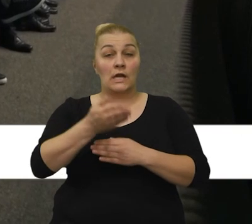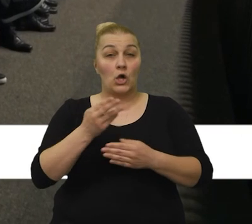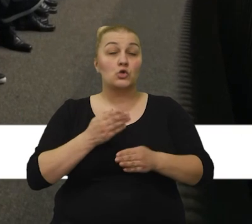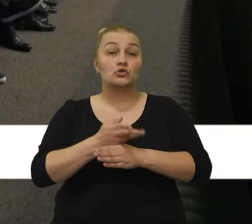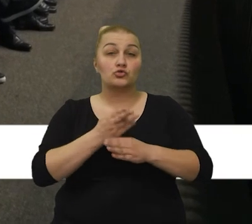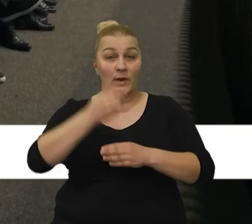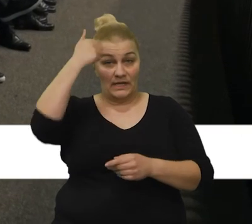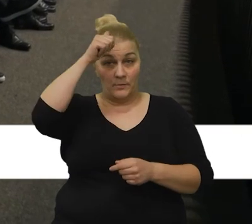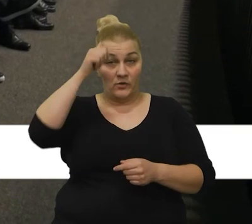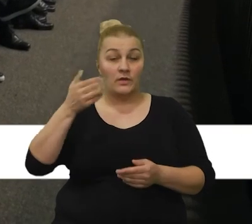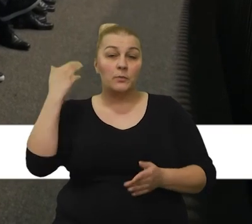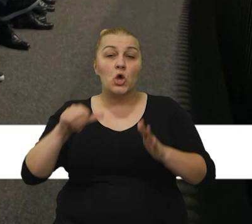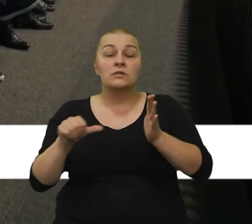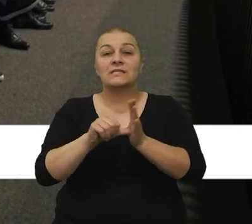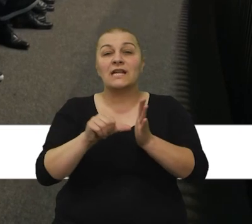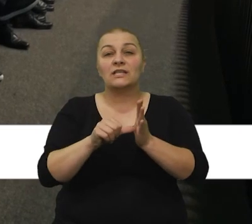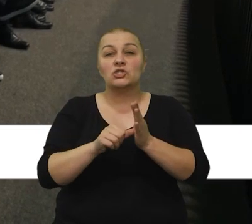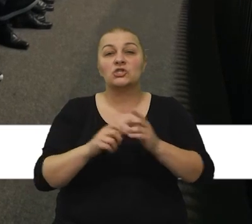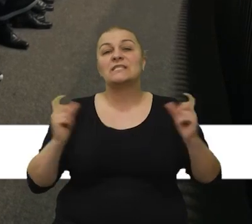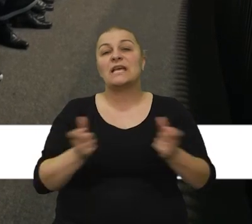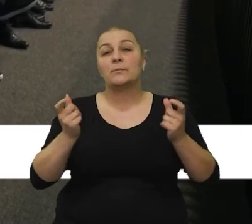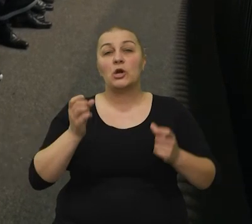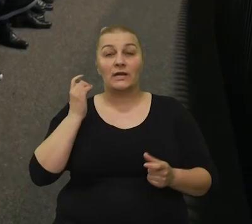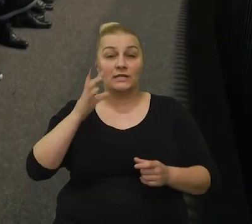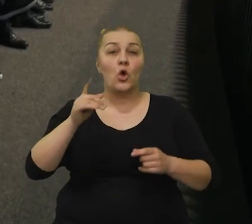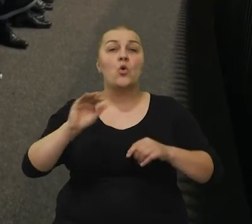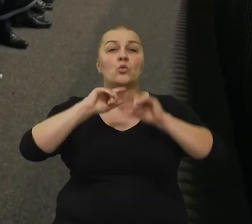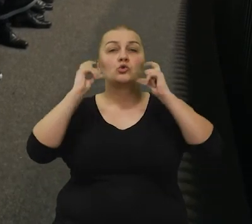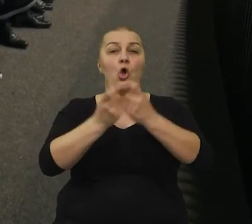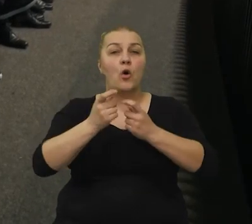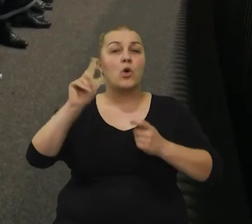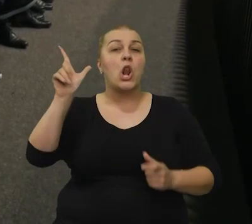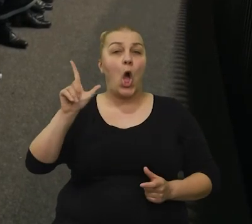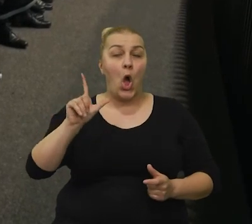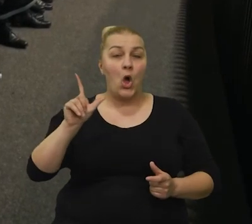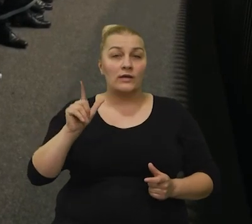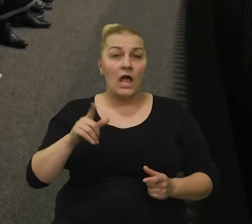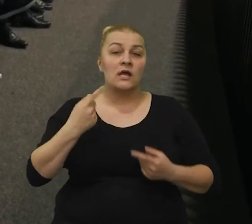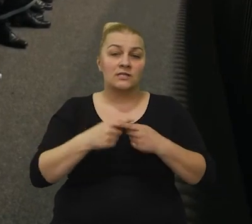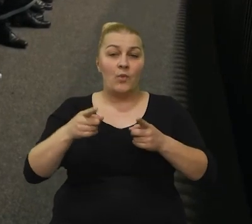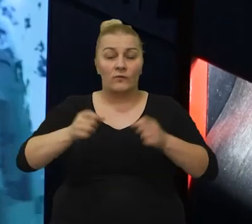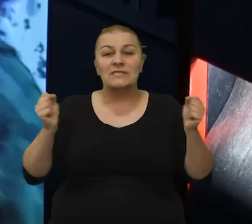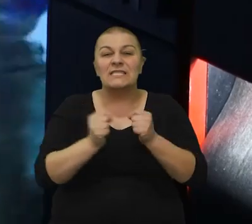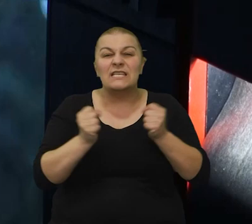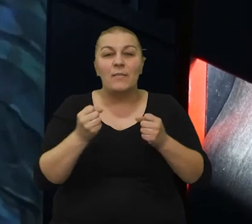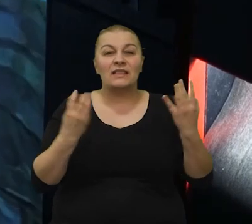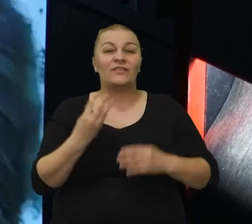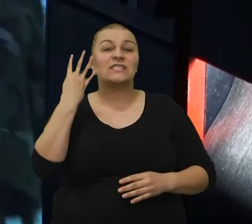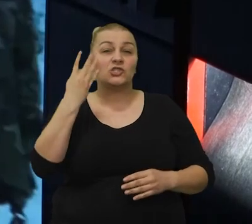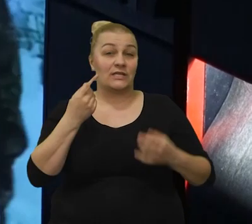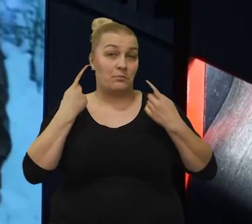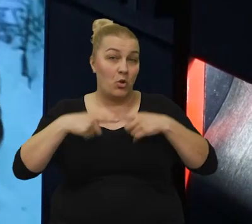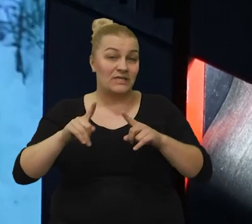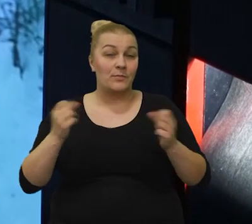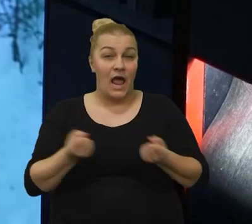Nakon službenih imenovanja uslijedio je središnji ceremonijalni dio u Domu Hrvatske vojske u Splitskoj Lori posvećen obljetnici vojne akcije Zima